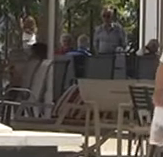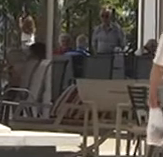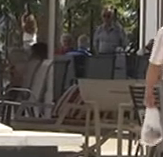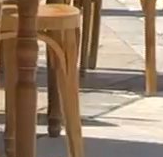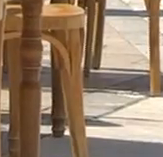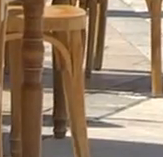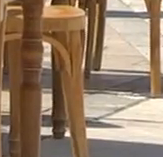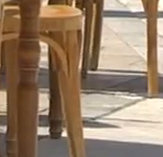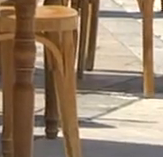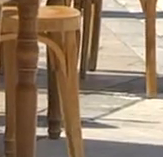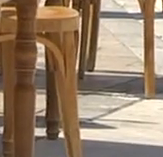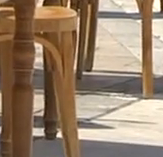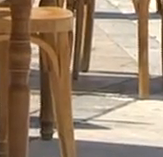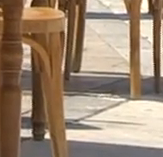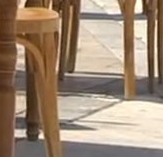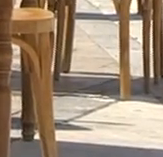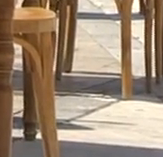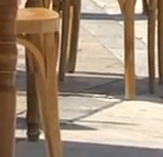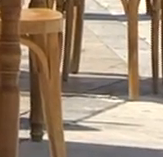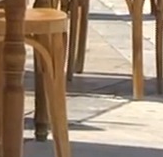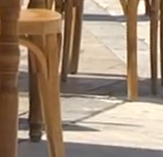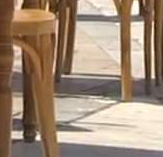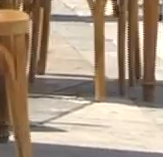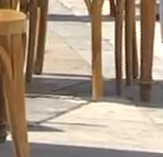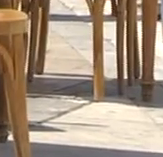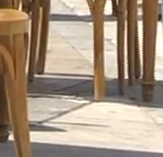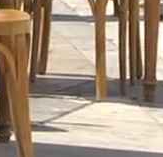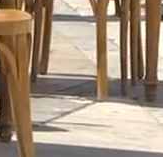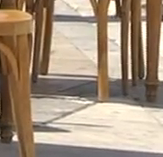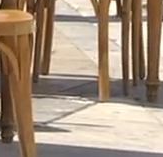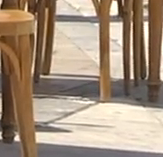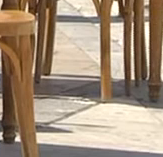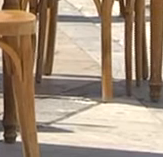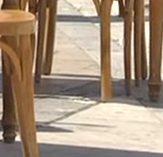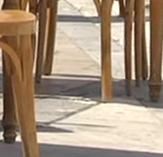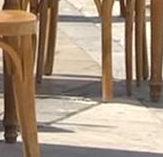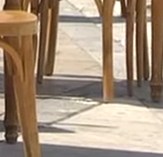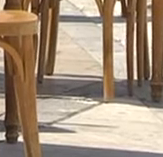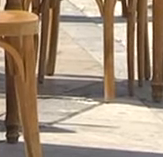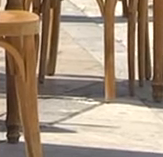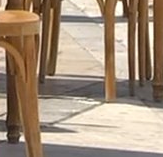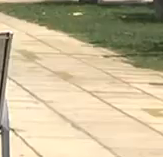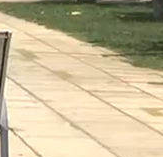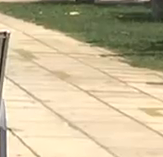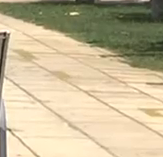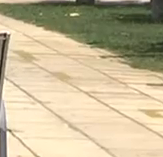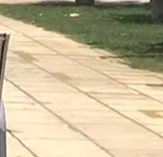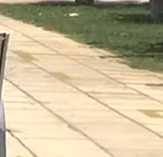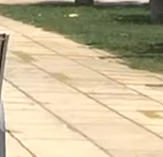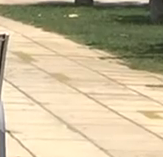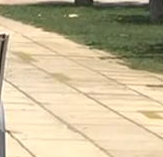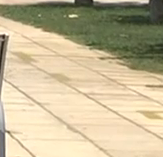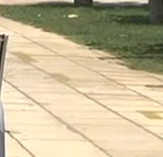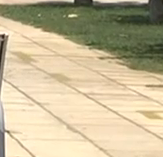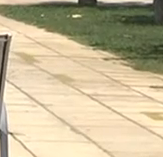για παράδειγμα εστιατόρια, θέατρα, σινεμά, έως τις 31 Αυγούστου στις επιδημιολογικά επιβαρημένες περιοχές. Στις επιδημιολογικά